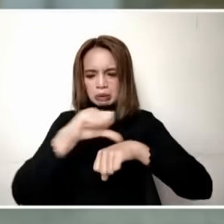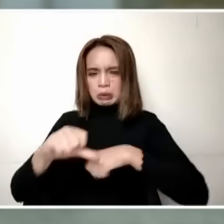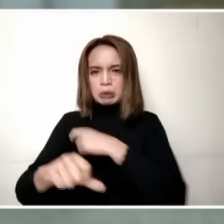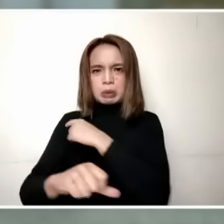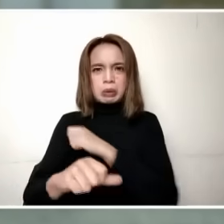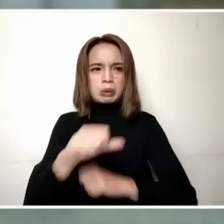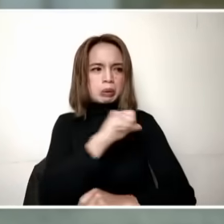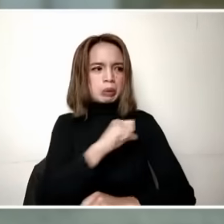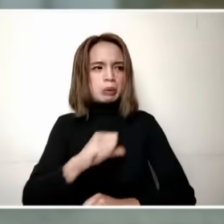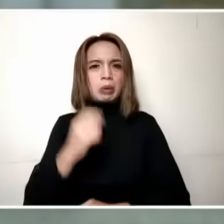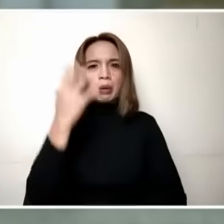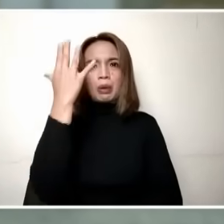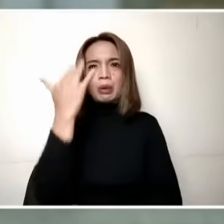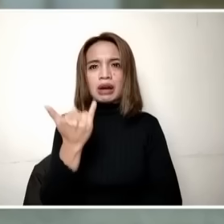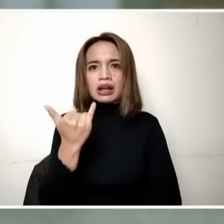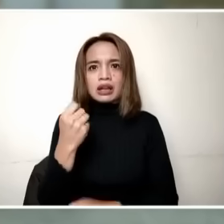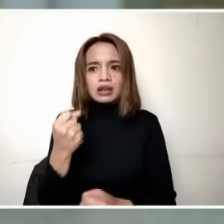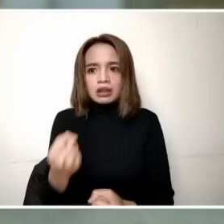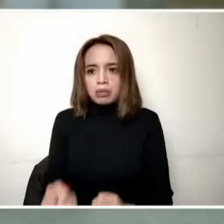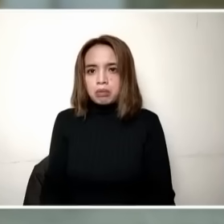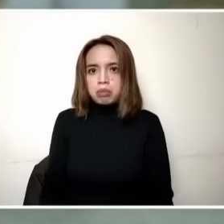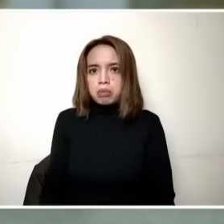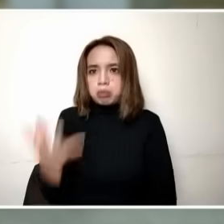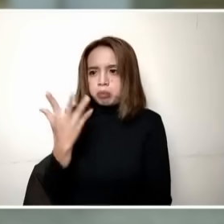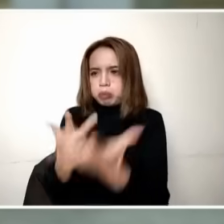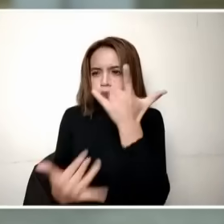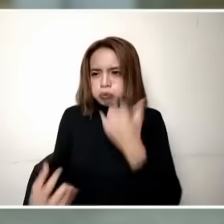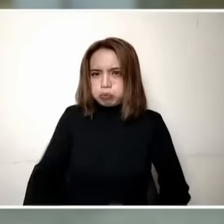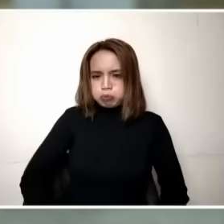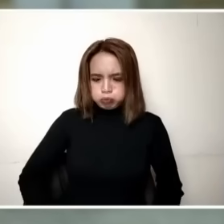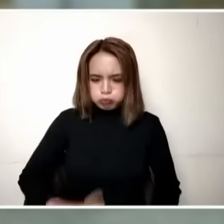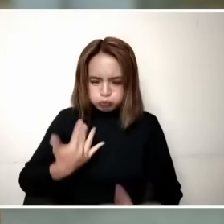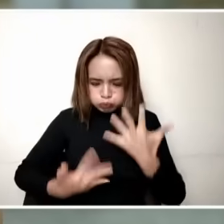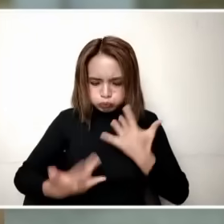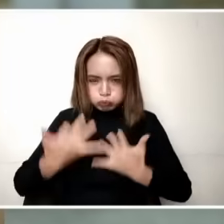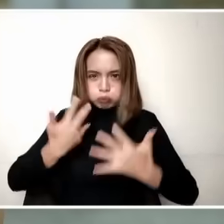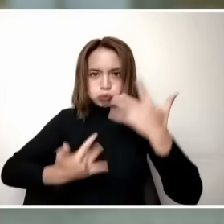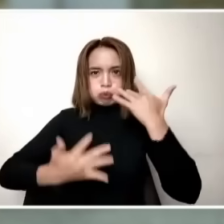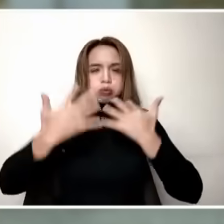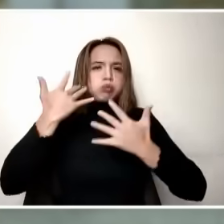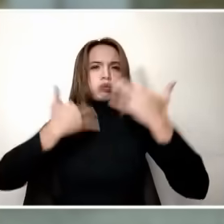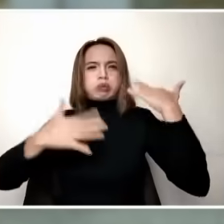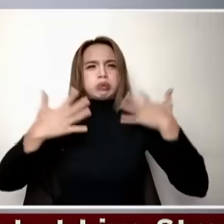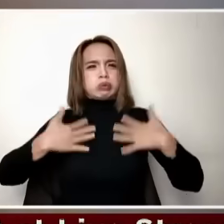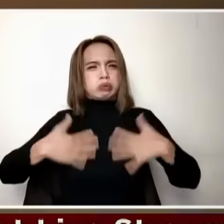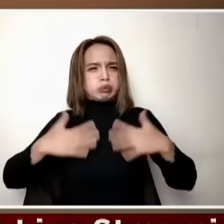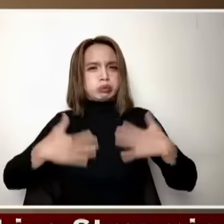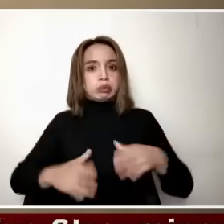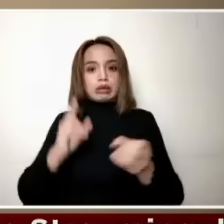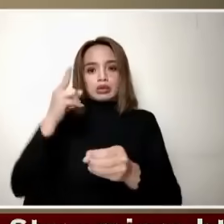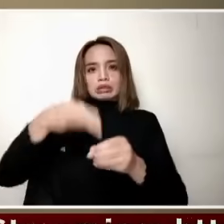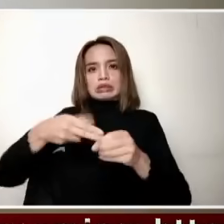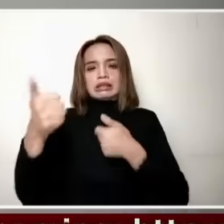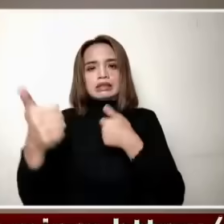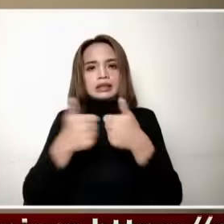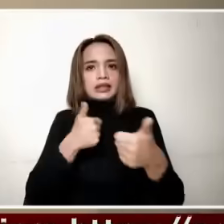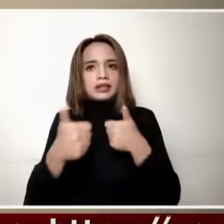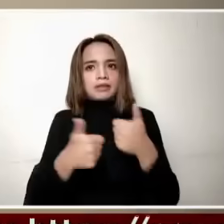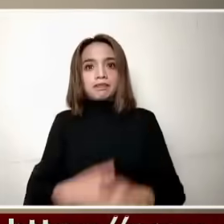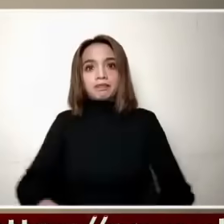matapos magliyab ang kanyang costume para sa sinalihang kompetisyon. Sa imbestigasyon ng Estansya